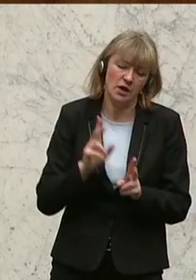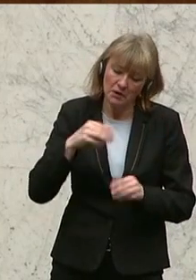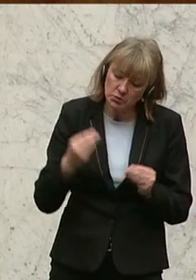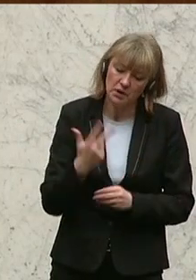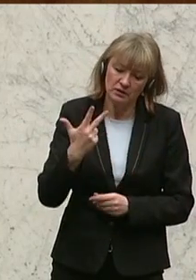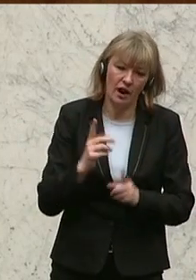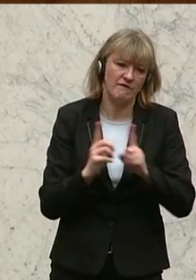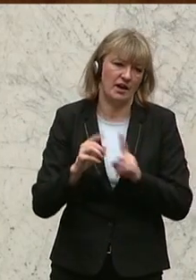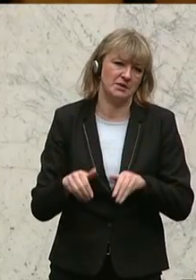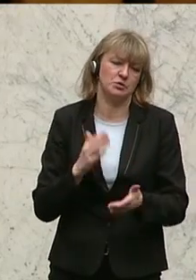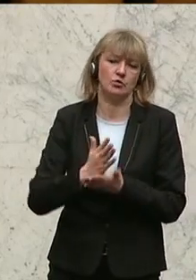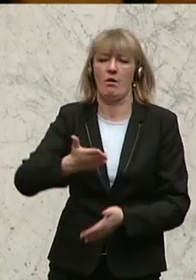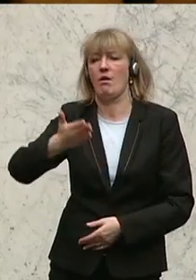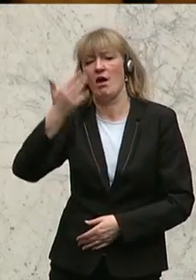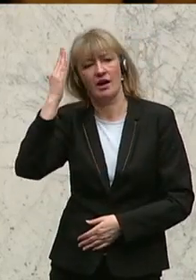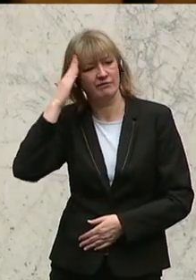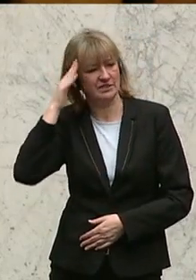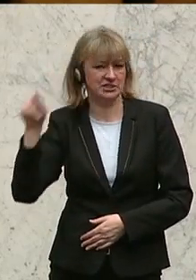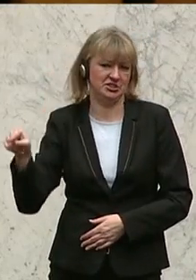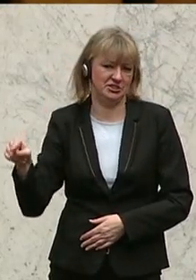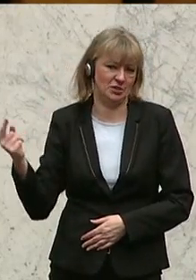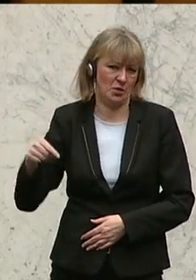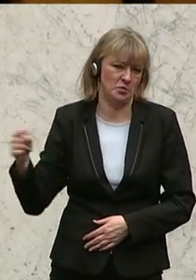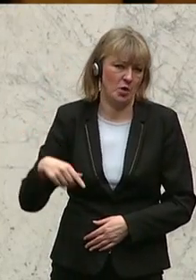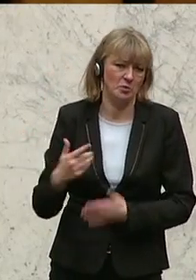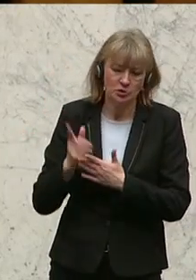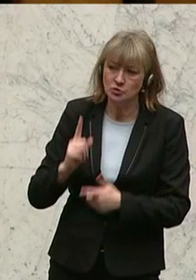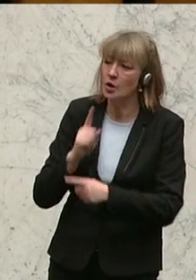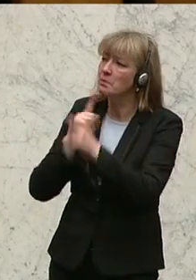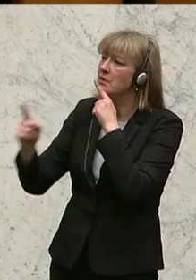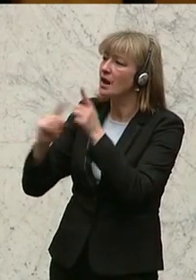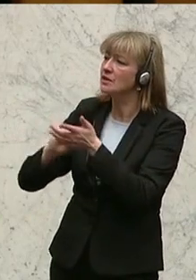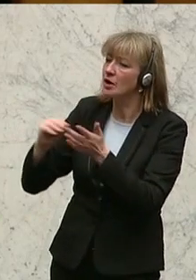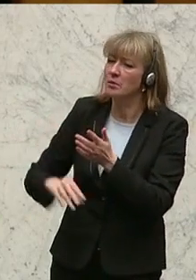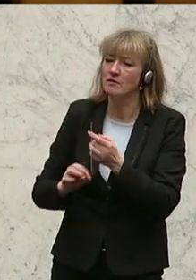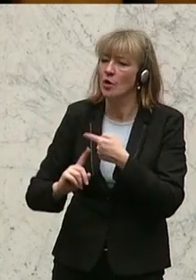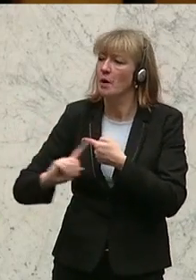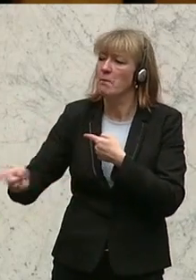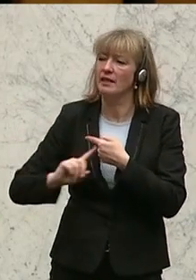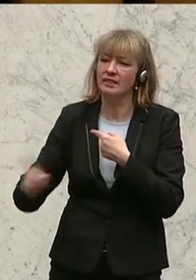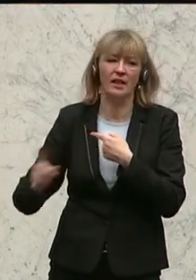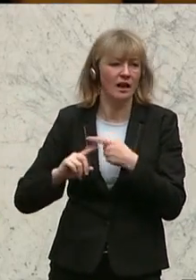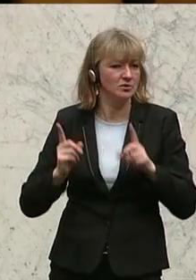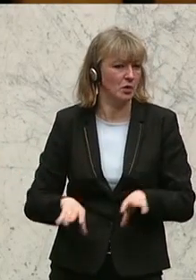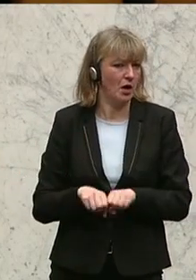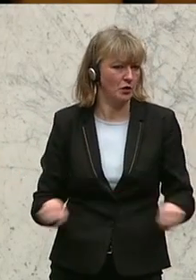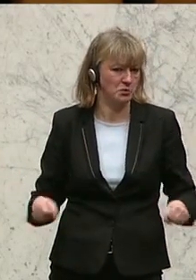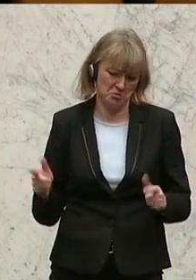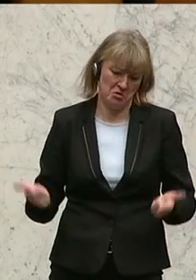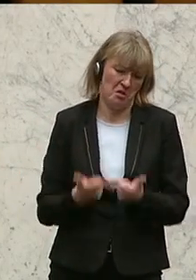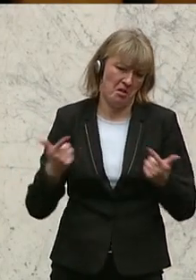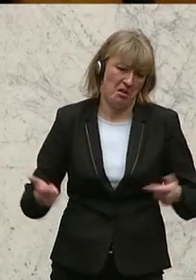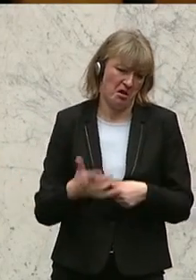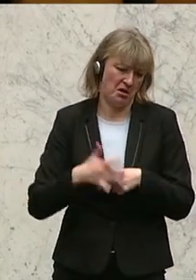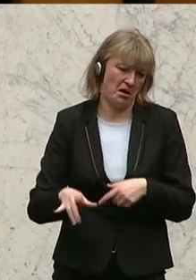Verkehrsminister wissen lange davon und hätten sich auf bilaterale Abkommen für die Pendler einigen können. Das geht ganz leicht.